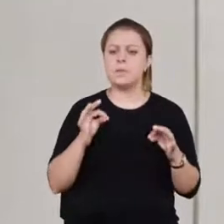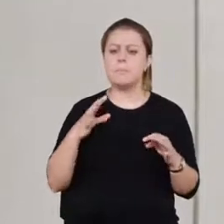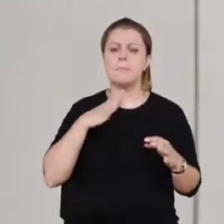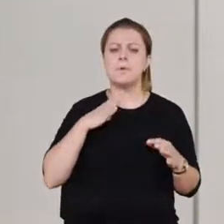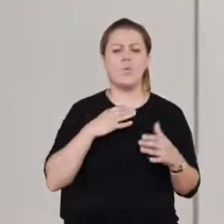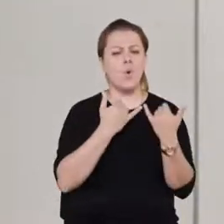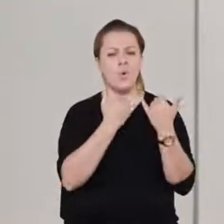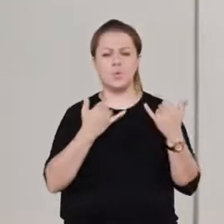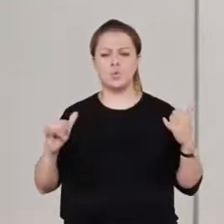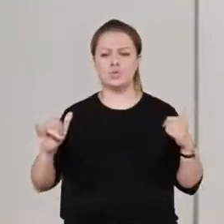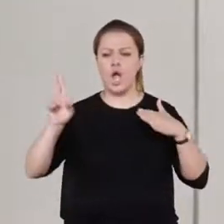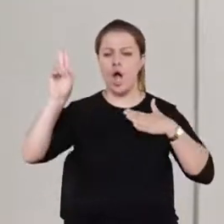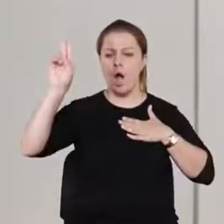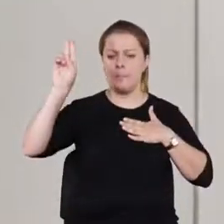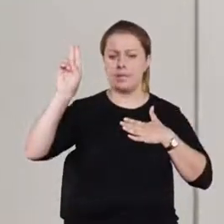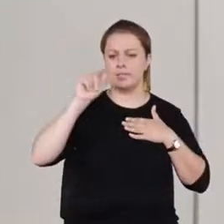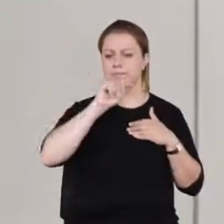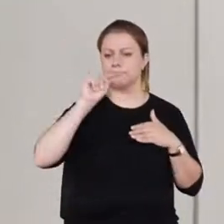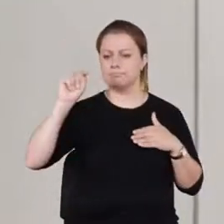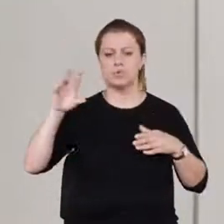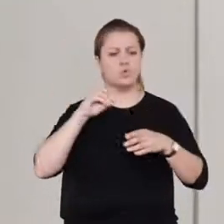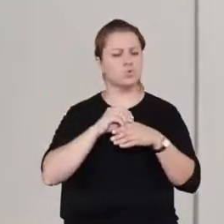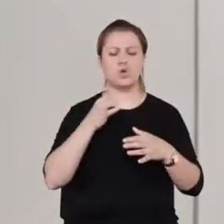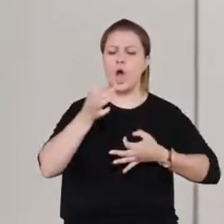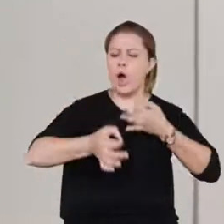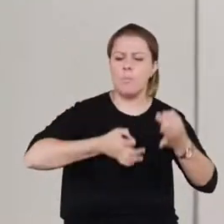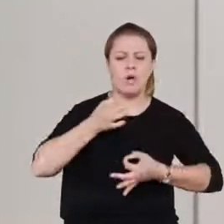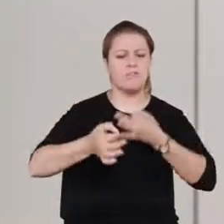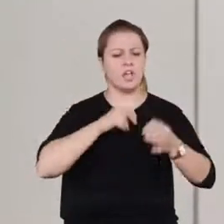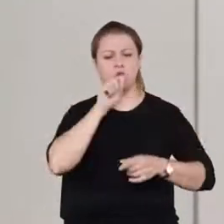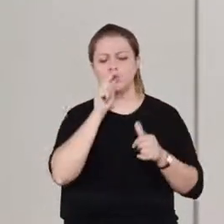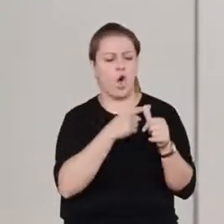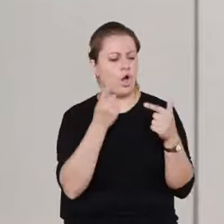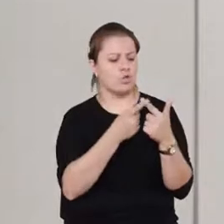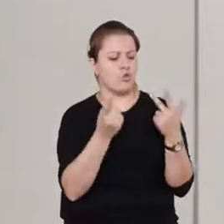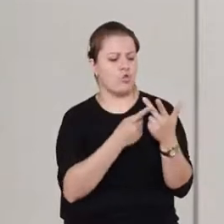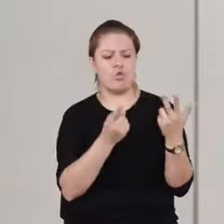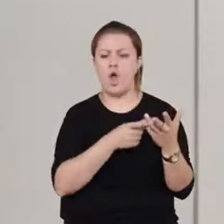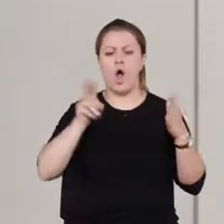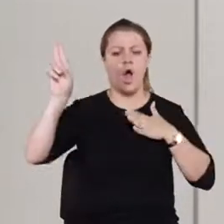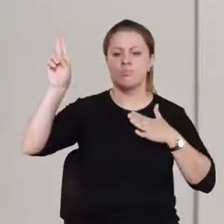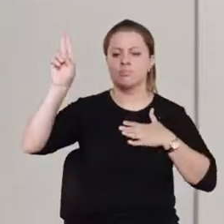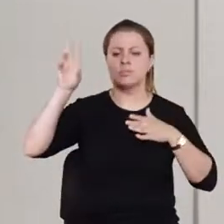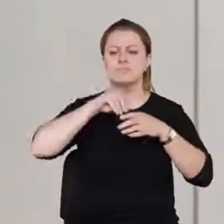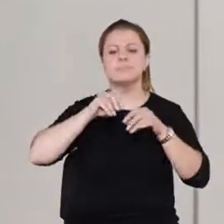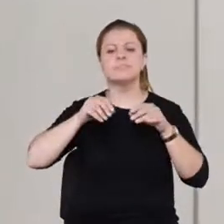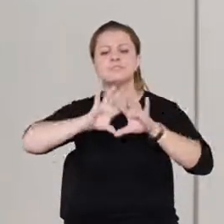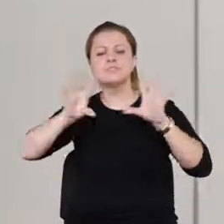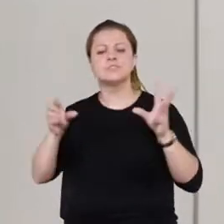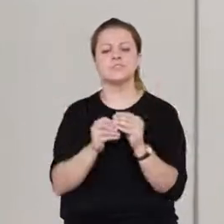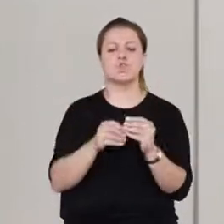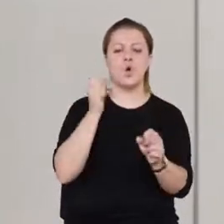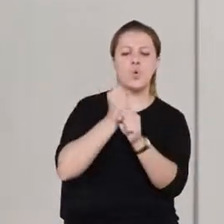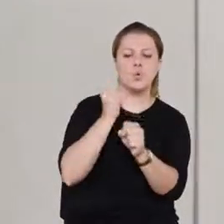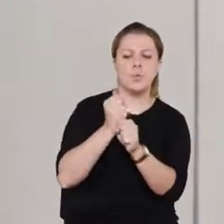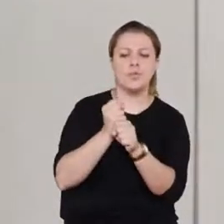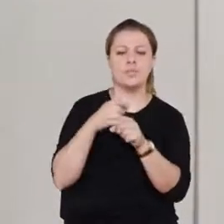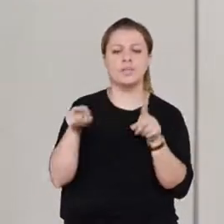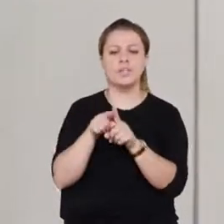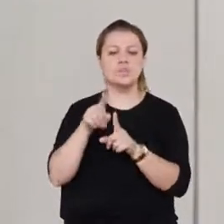które szczodrze składano w roku 18 robotnikom i chłopom, bo mówimy to o